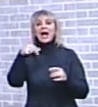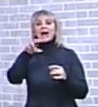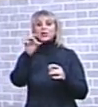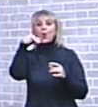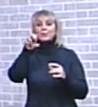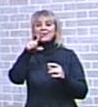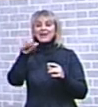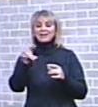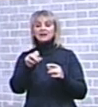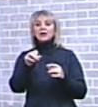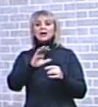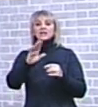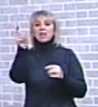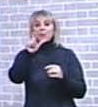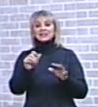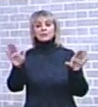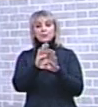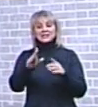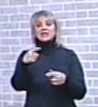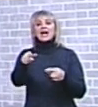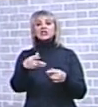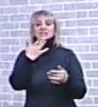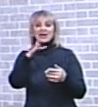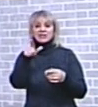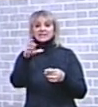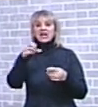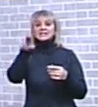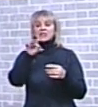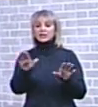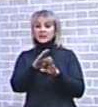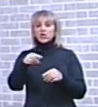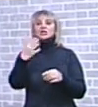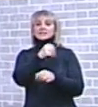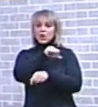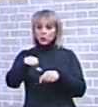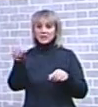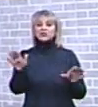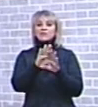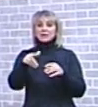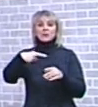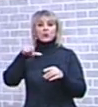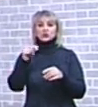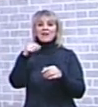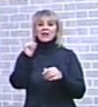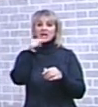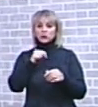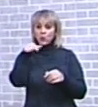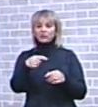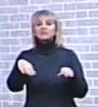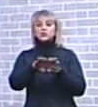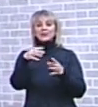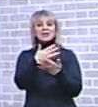оперет, неаполитанские песни, конечно же, советская эстрада, ну, немножко зарубежная эстрада прошлого века. Вот. И всю